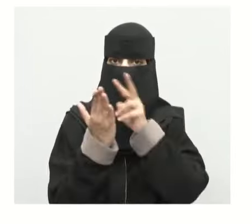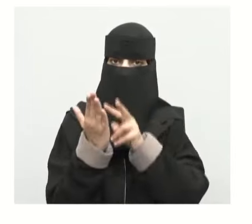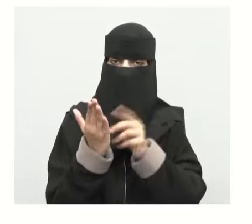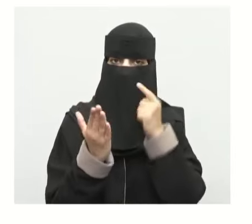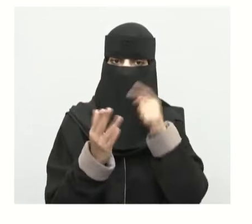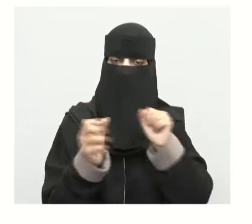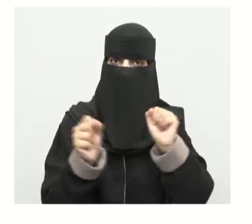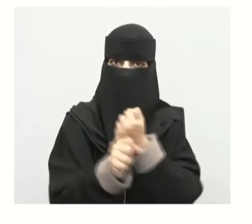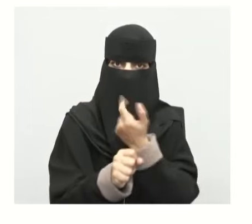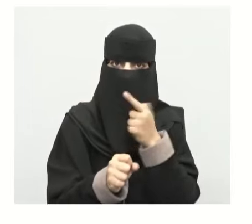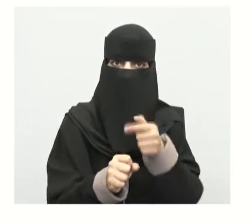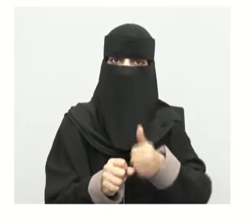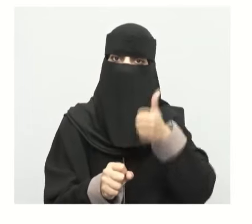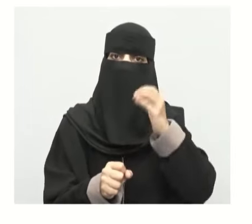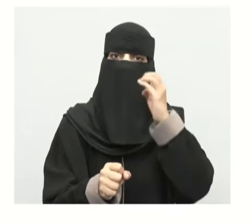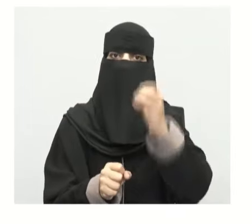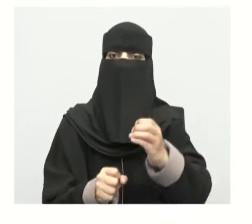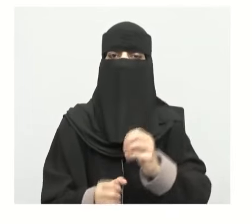للتمكن من